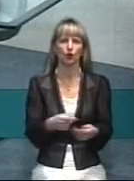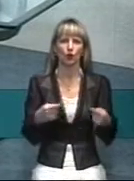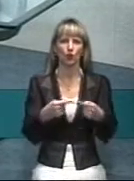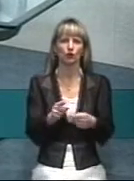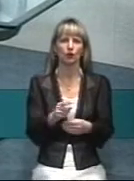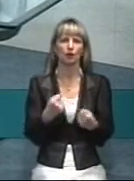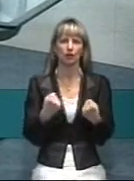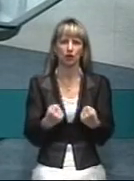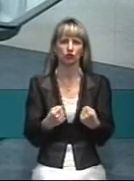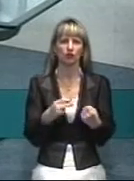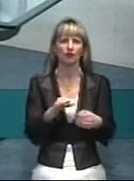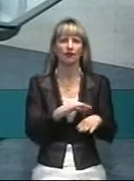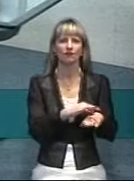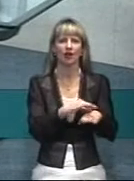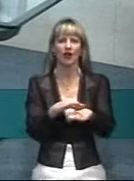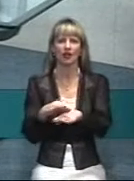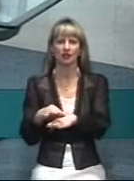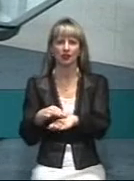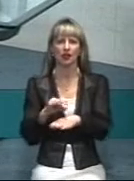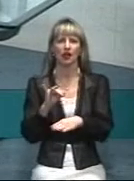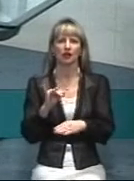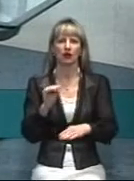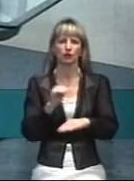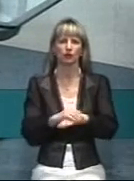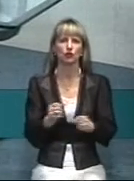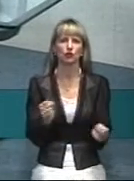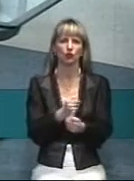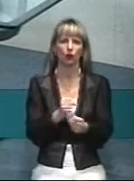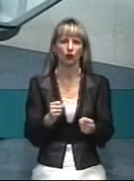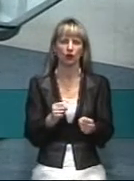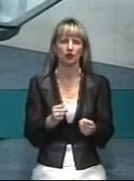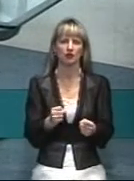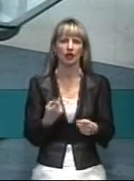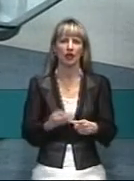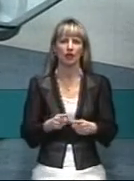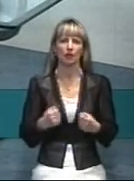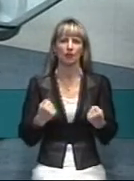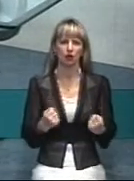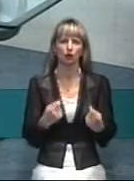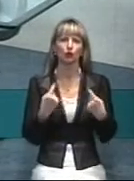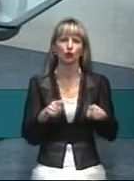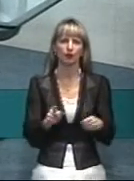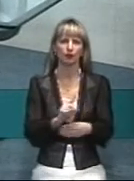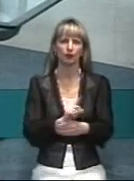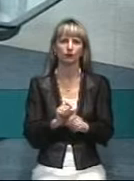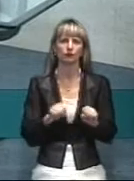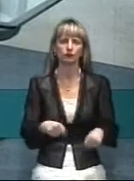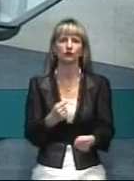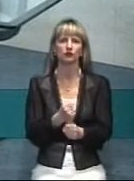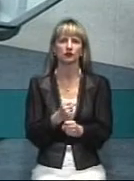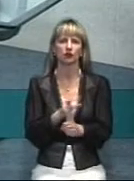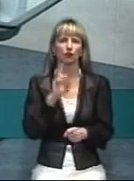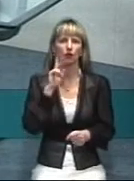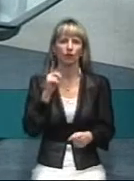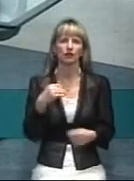автомобіль і веде його, і міряє швидкість саме цього автомобіля. А інші прилади, на жаль, вони можуть давати похибку і